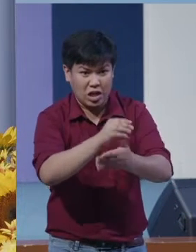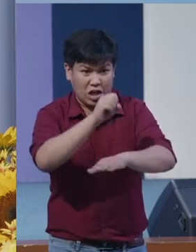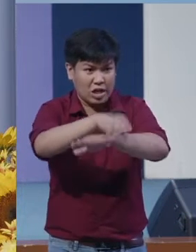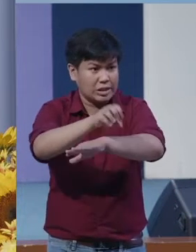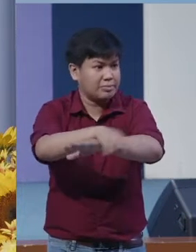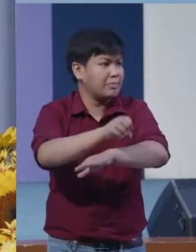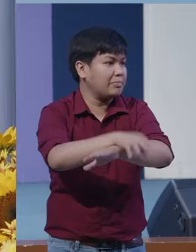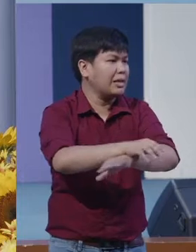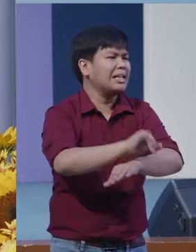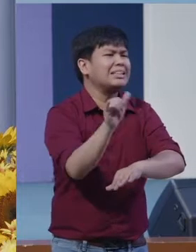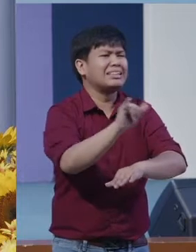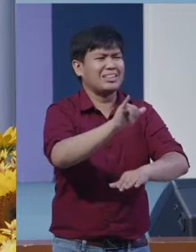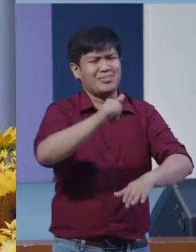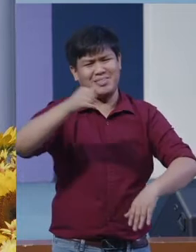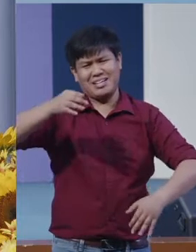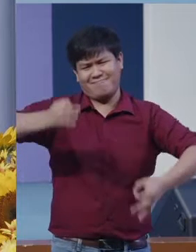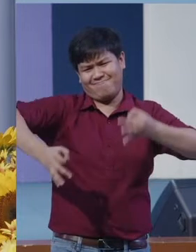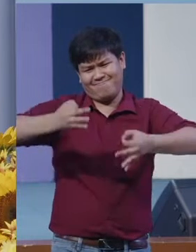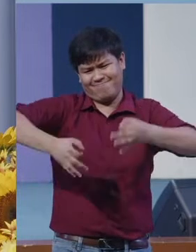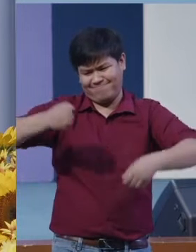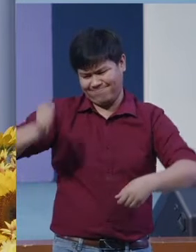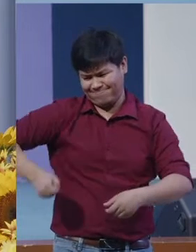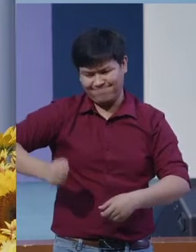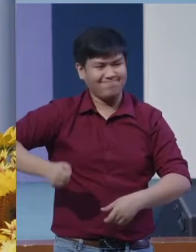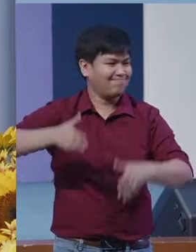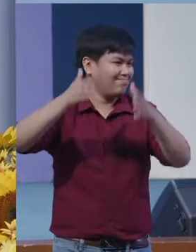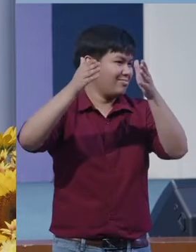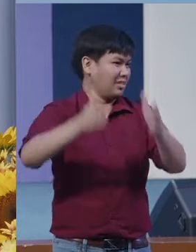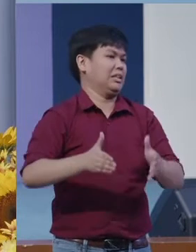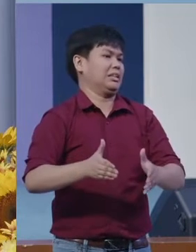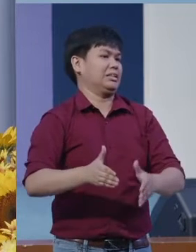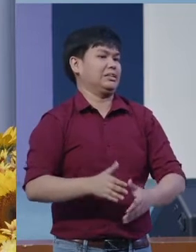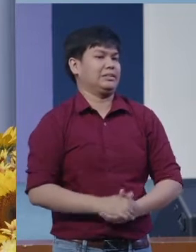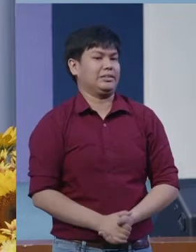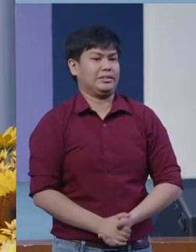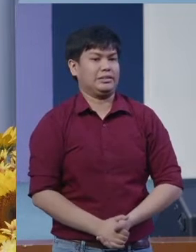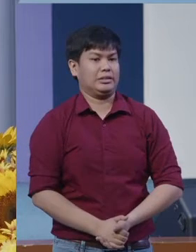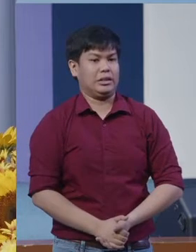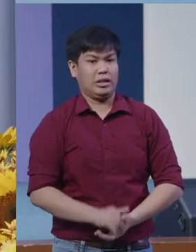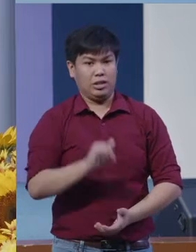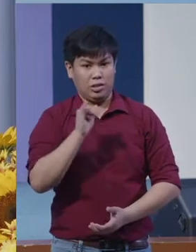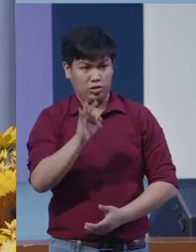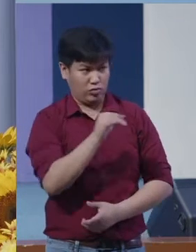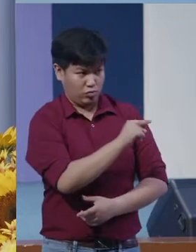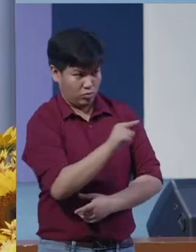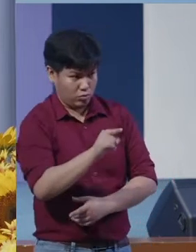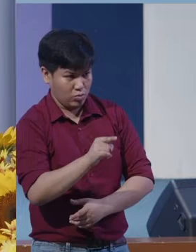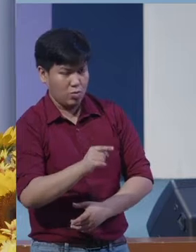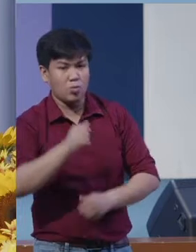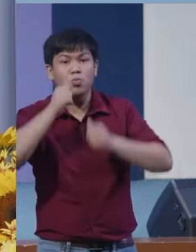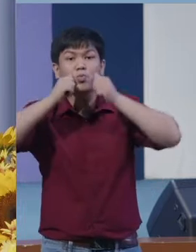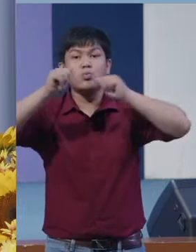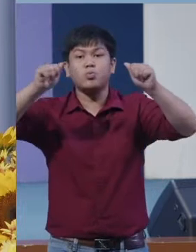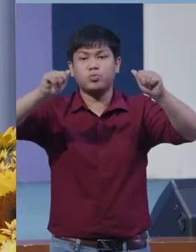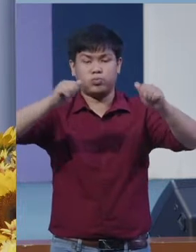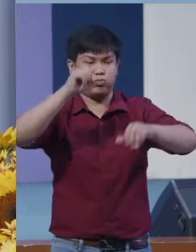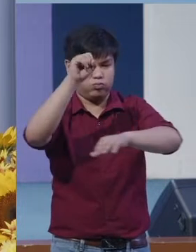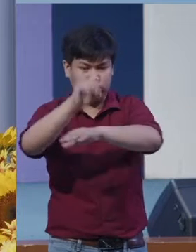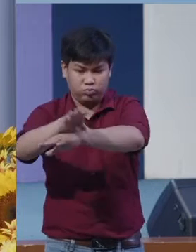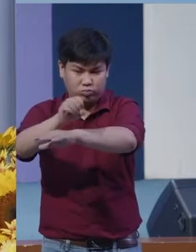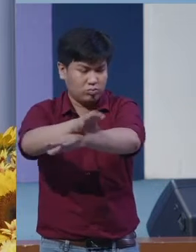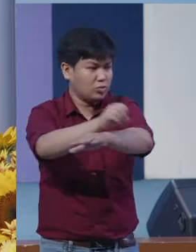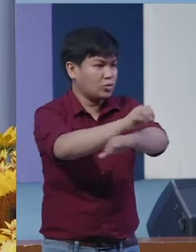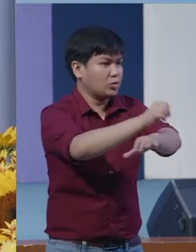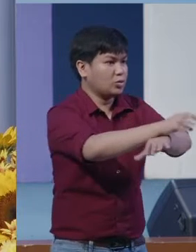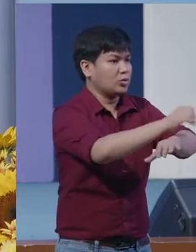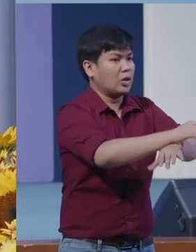ba? Nabasa natin. The one who speaks against a brother or judges his brother speaks evil against the law